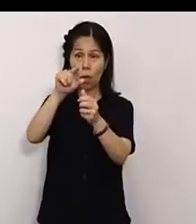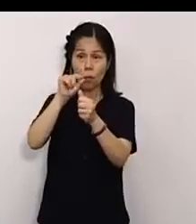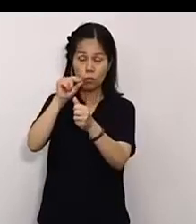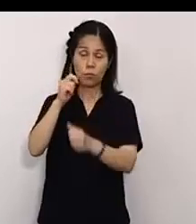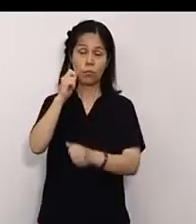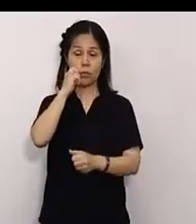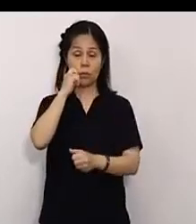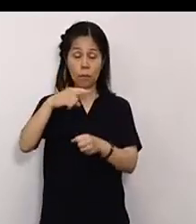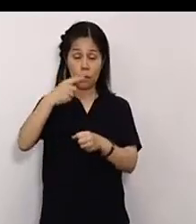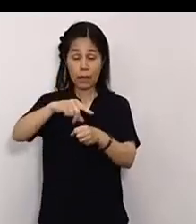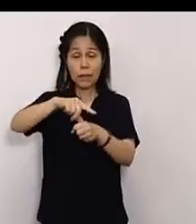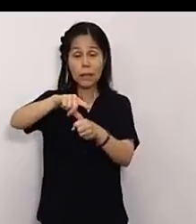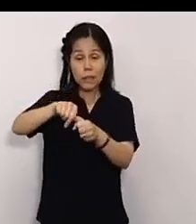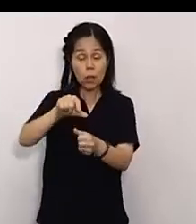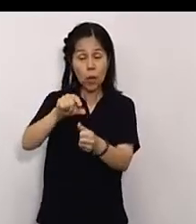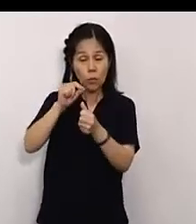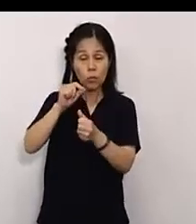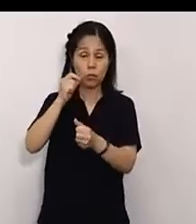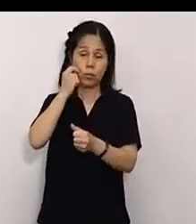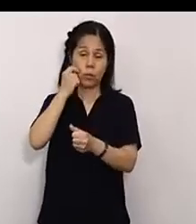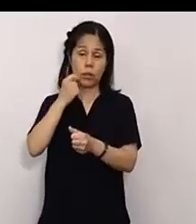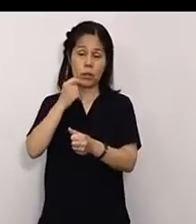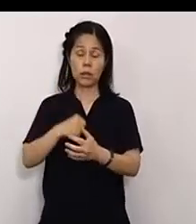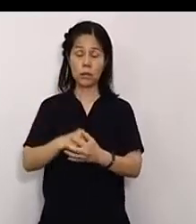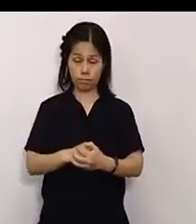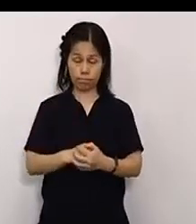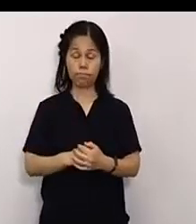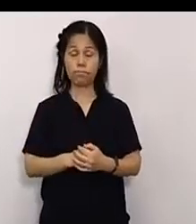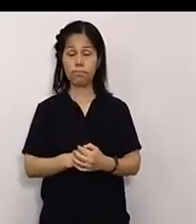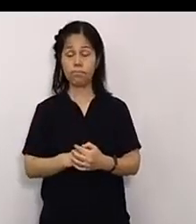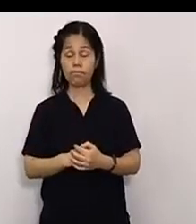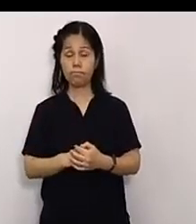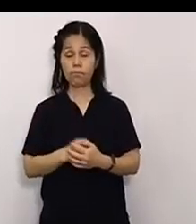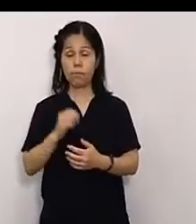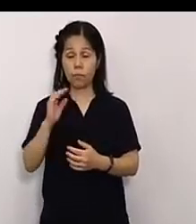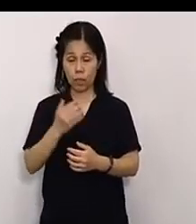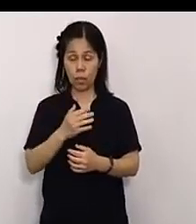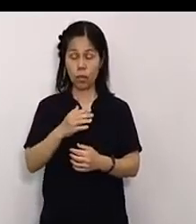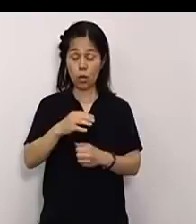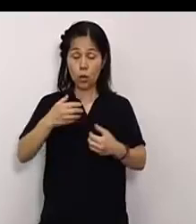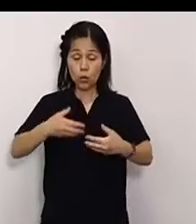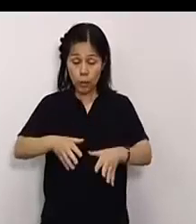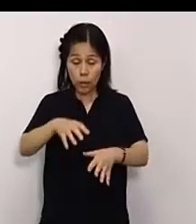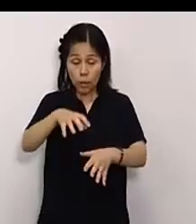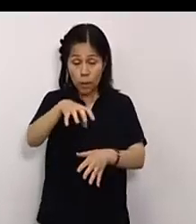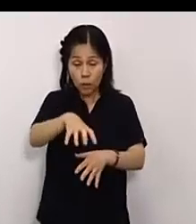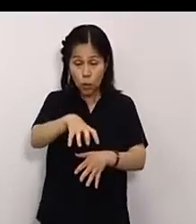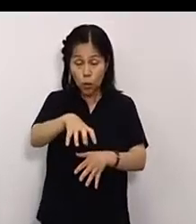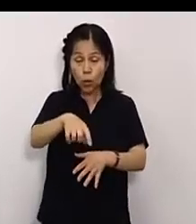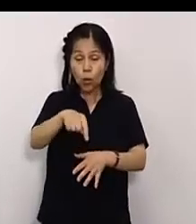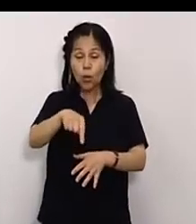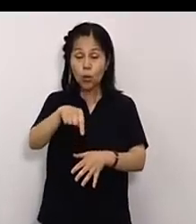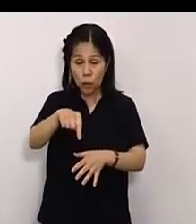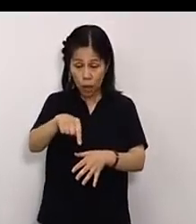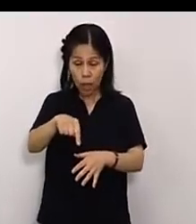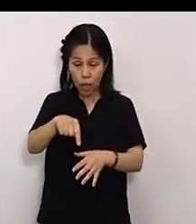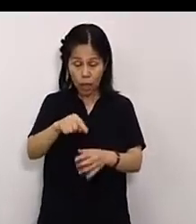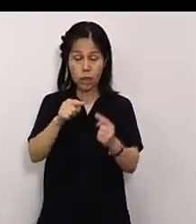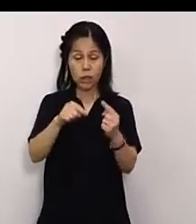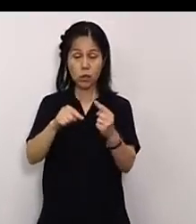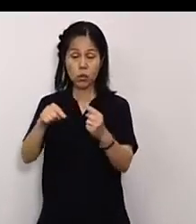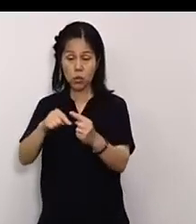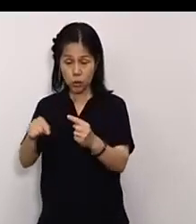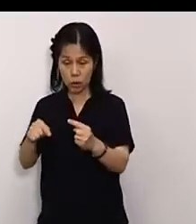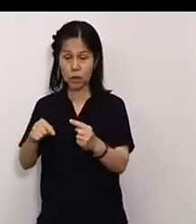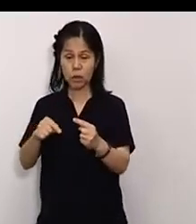ね。それから地域を選べないですね。ところが生まれたところによって非常に教育の機会